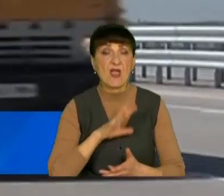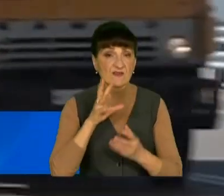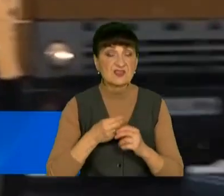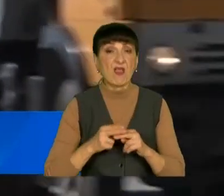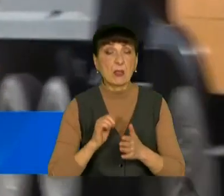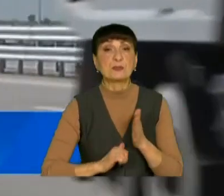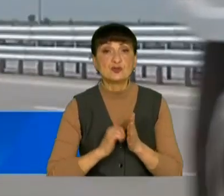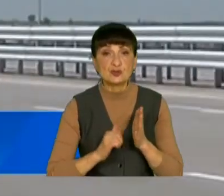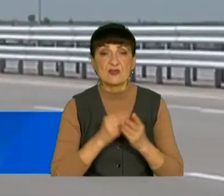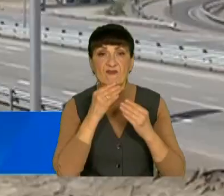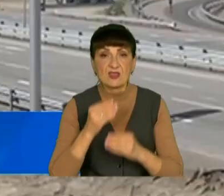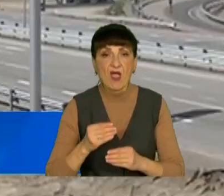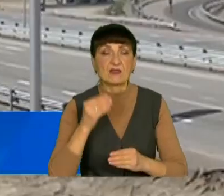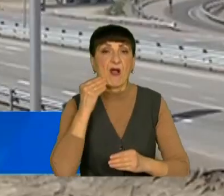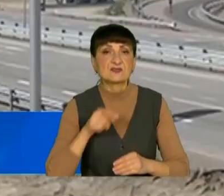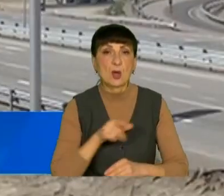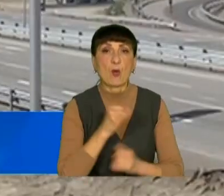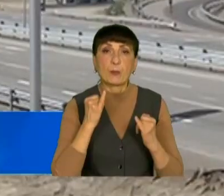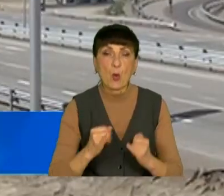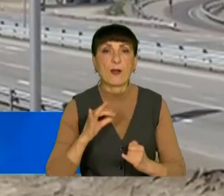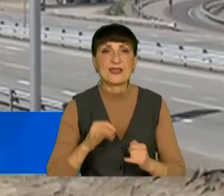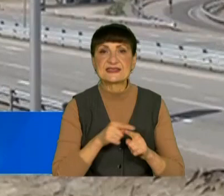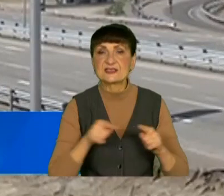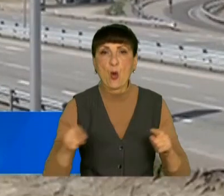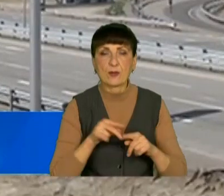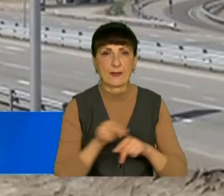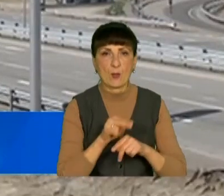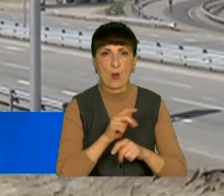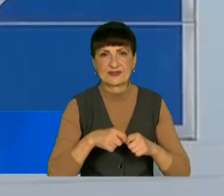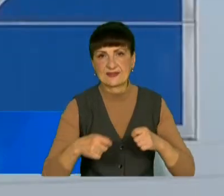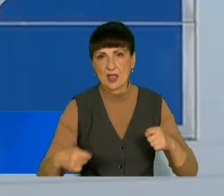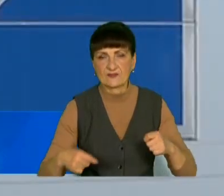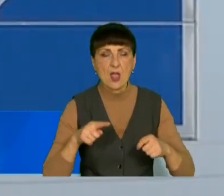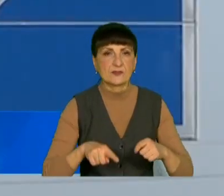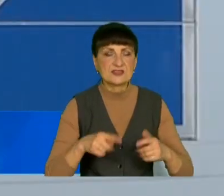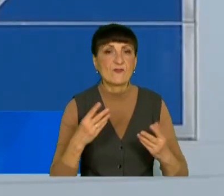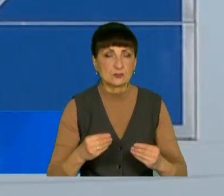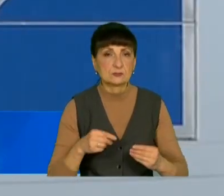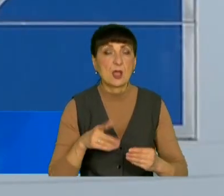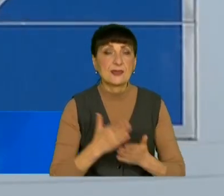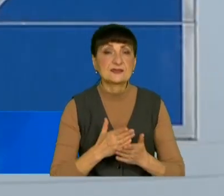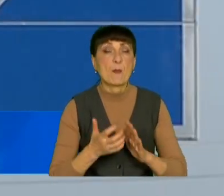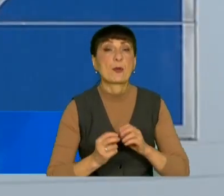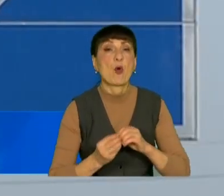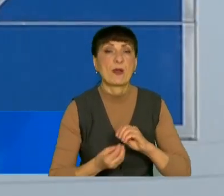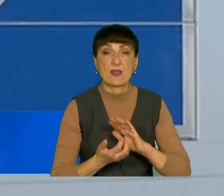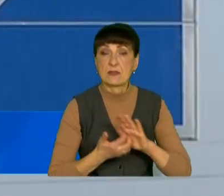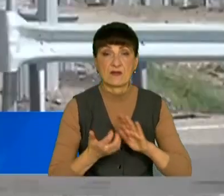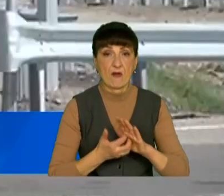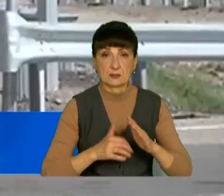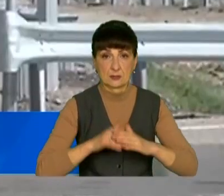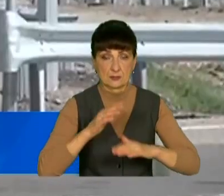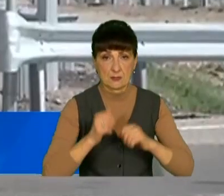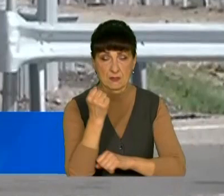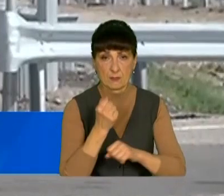считает эксперт, влияют не только на качество дорог, но и сроки их ремонта. При этом на сегодня в этой отрасли имеется проблема нехватки кадров. По